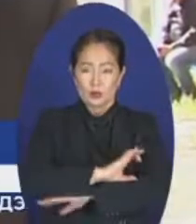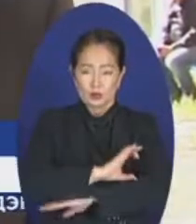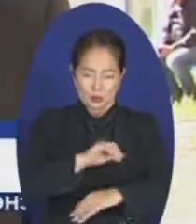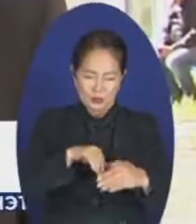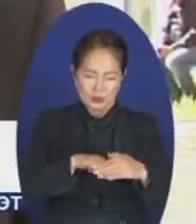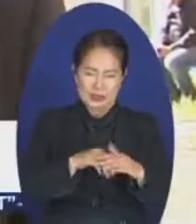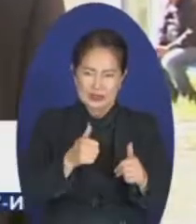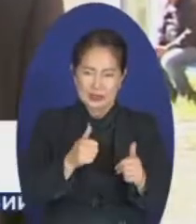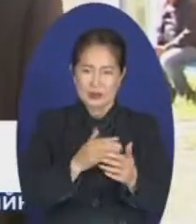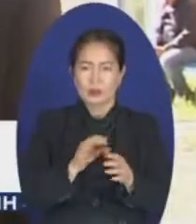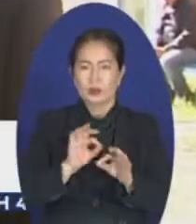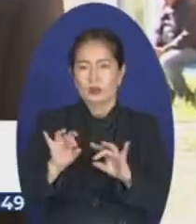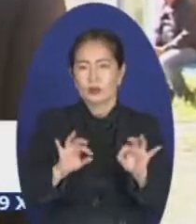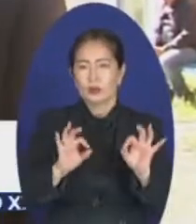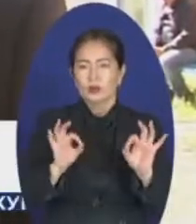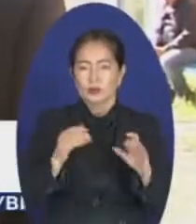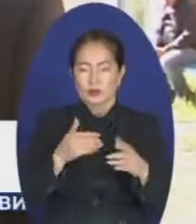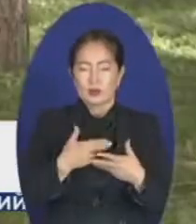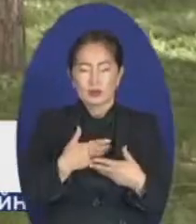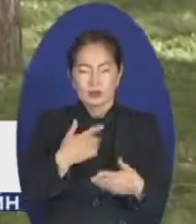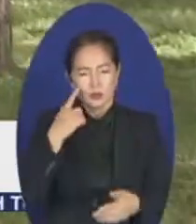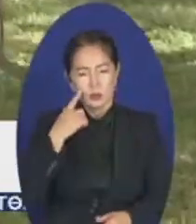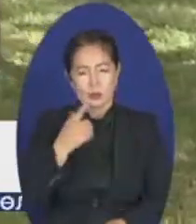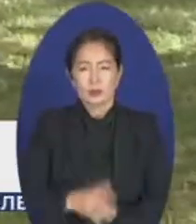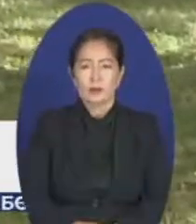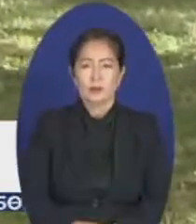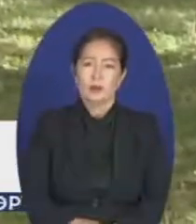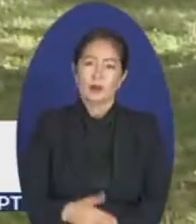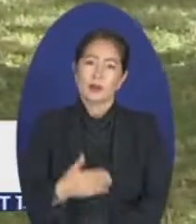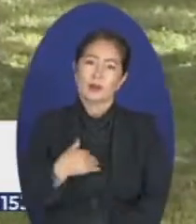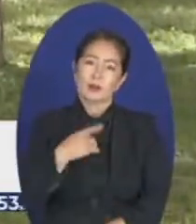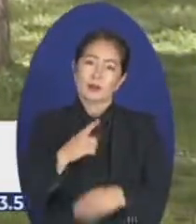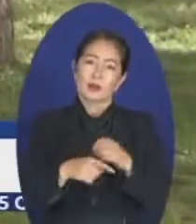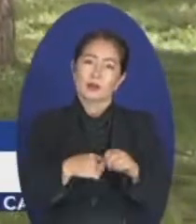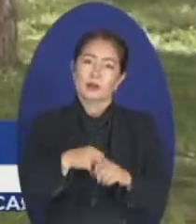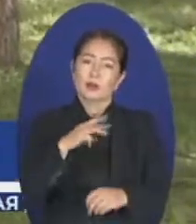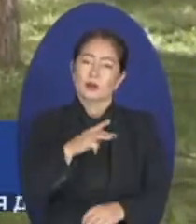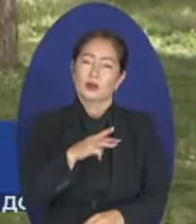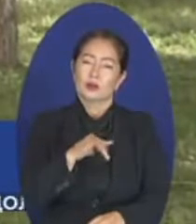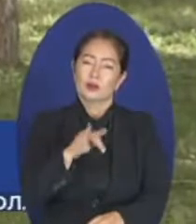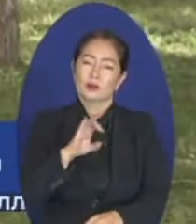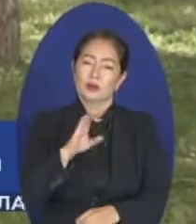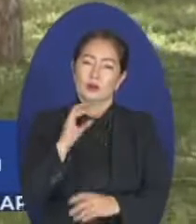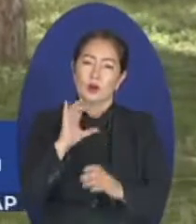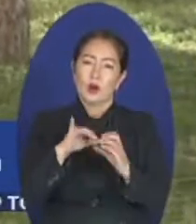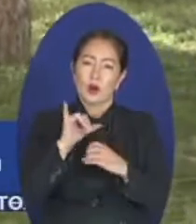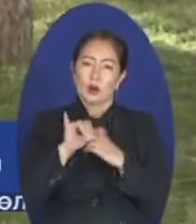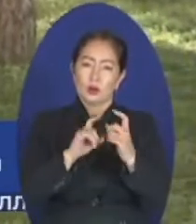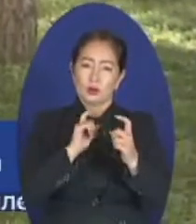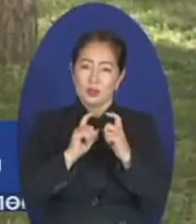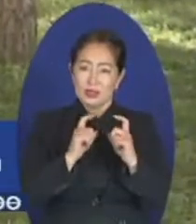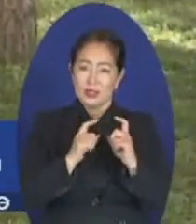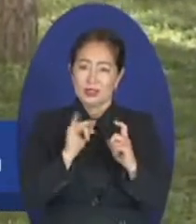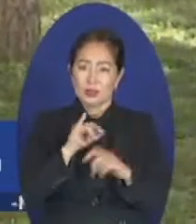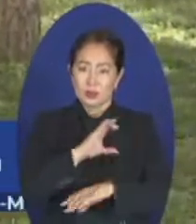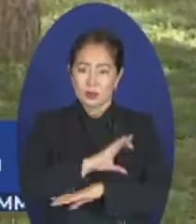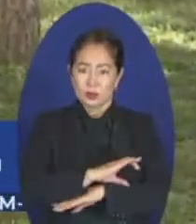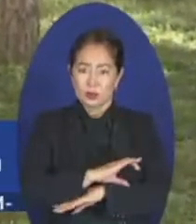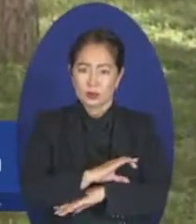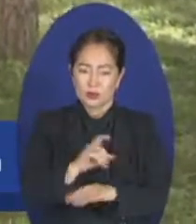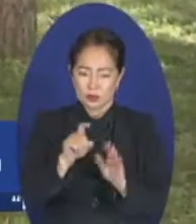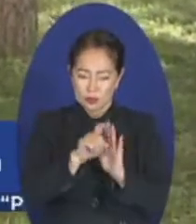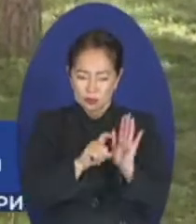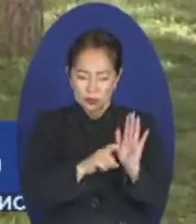өгдөг олон талын яг юунуудын зөв тавьж өгдөг болов уу гэж боддог миний бодлоо. Би энэ жил болохоор МЮС-ийн олон улсын харилцааны их сургууль олон улсын